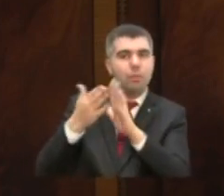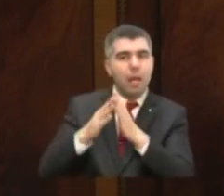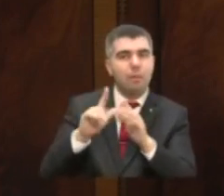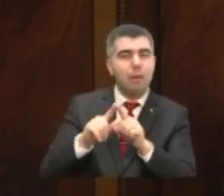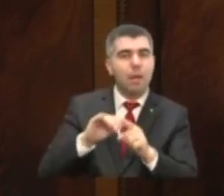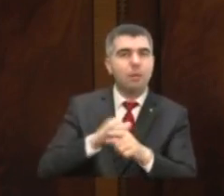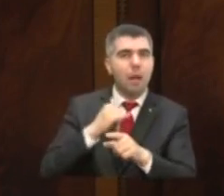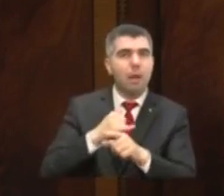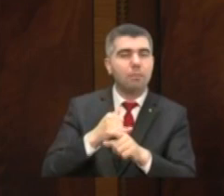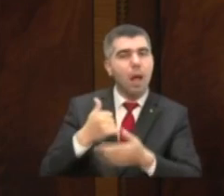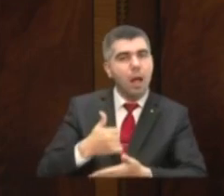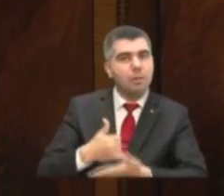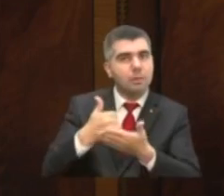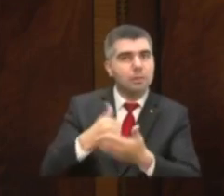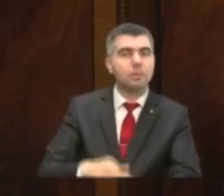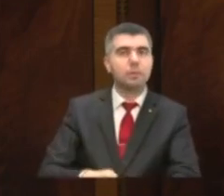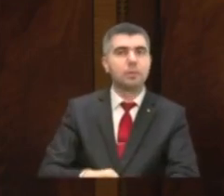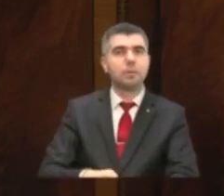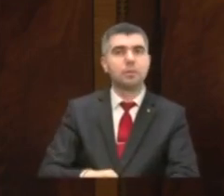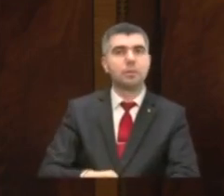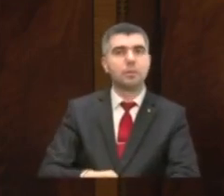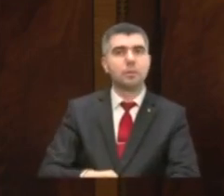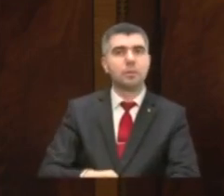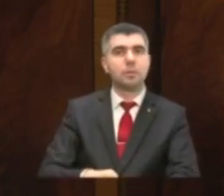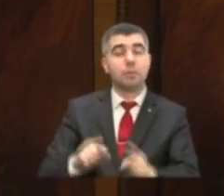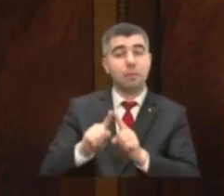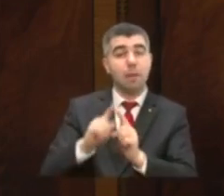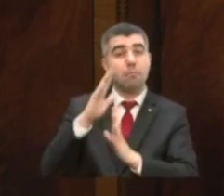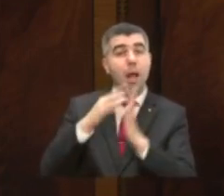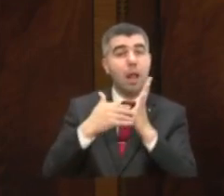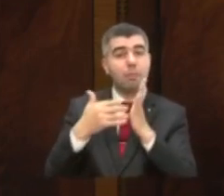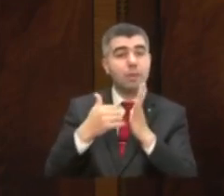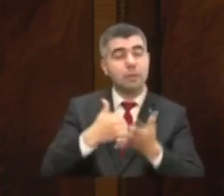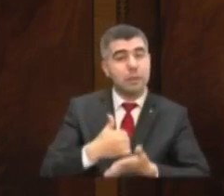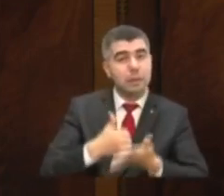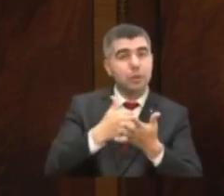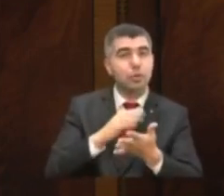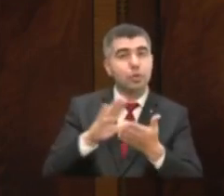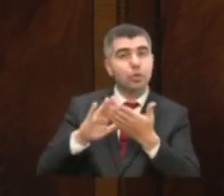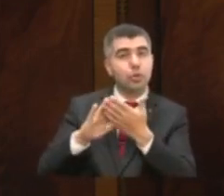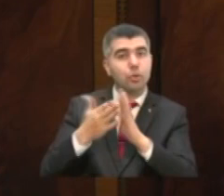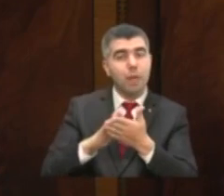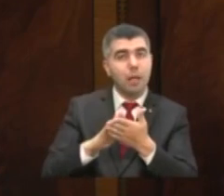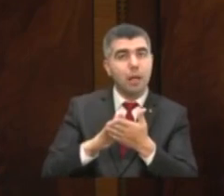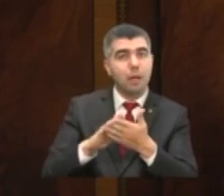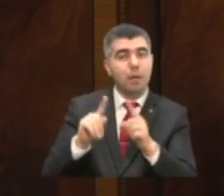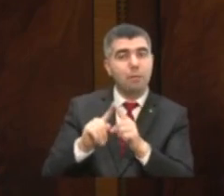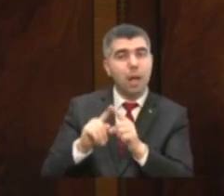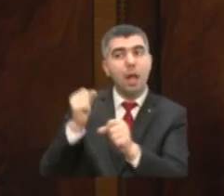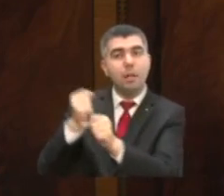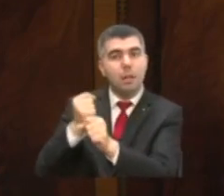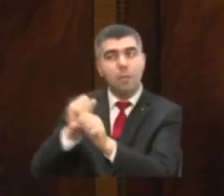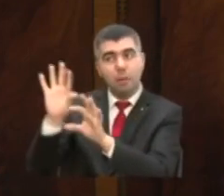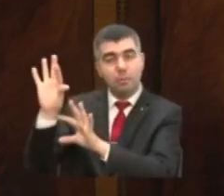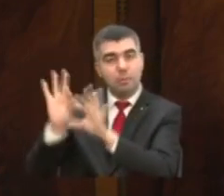مهم. غادي تولي الجمعيات الآن حتى هي غادي تدير لها برامج خاصة لتحفيز ذيها للتشغيل،